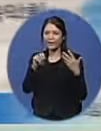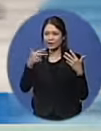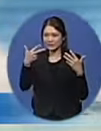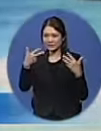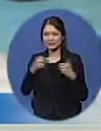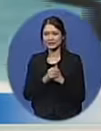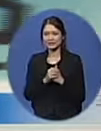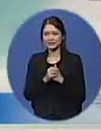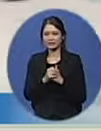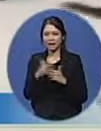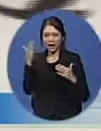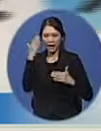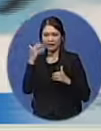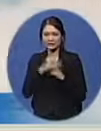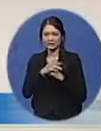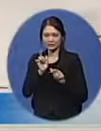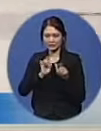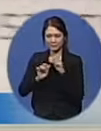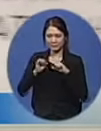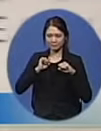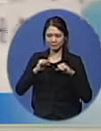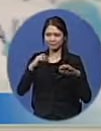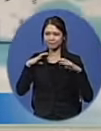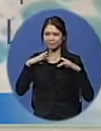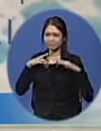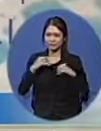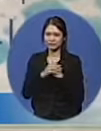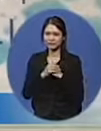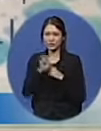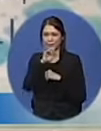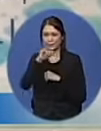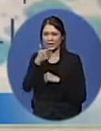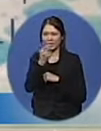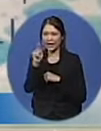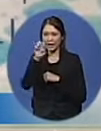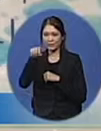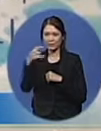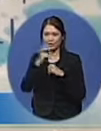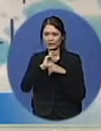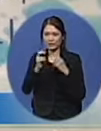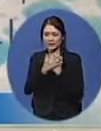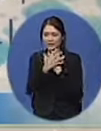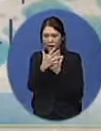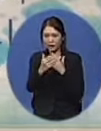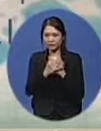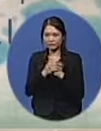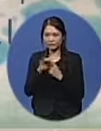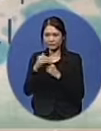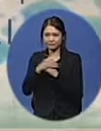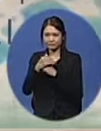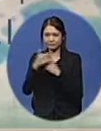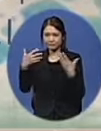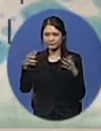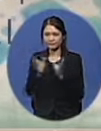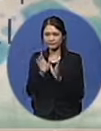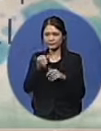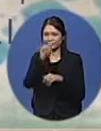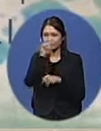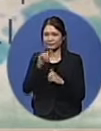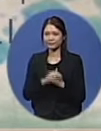7일에는 학생들의 기량을 마음껏 뽐낼 수 있는 필하모니 음악회가 현대힐스테이트홀에서 열릴